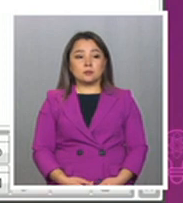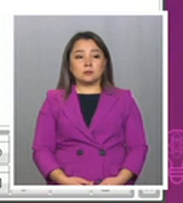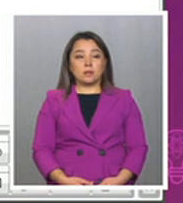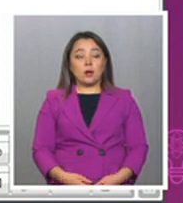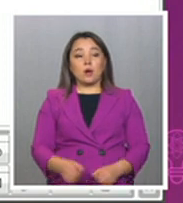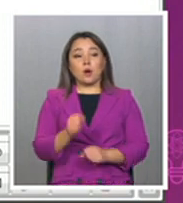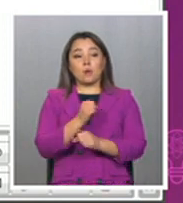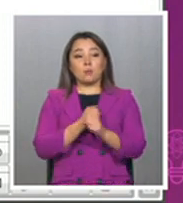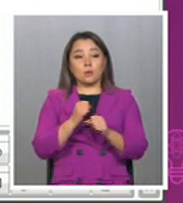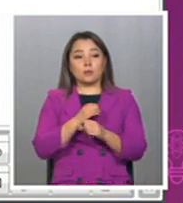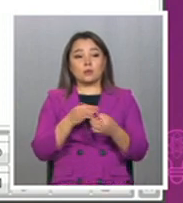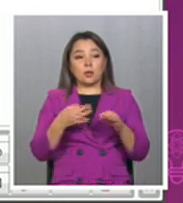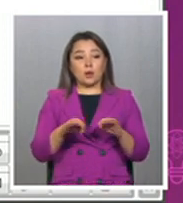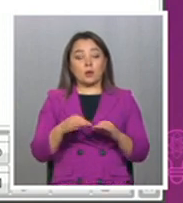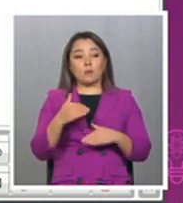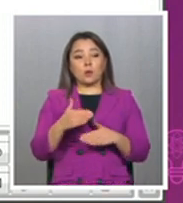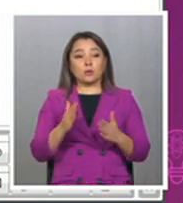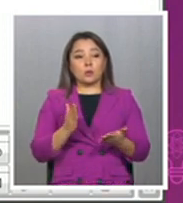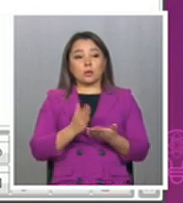моторларды тәуелсіз басқару блогы